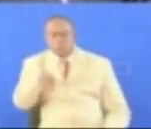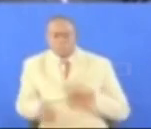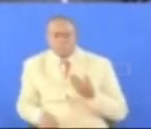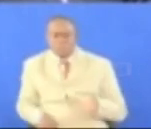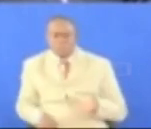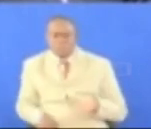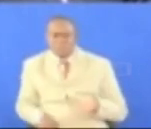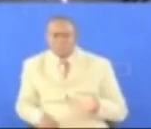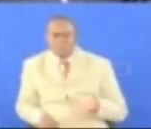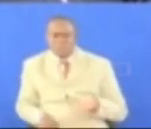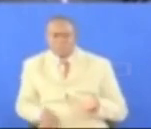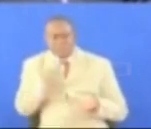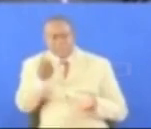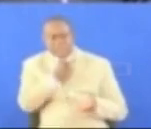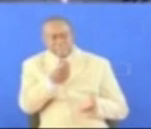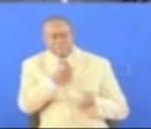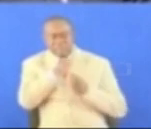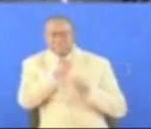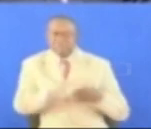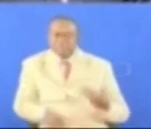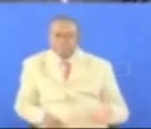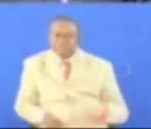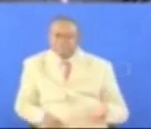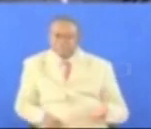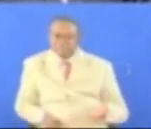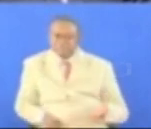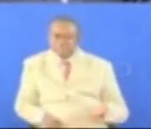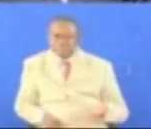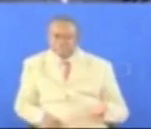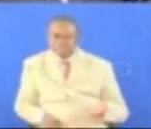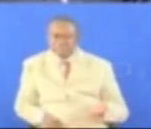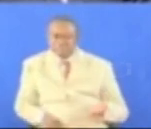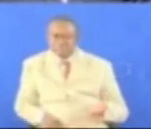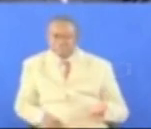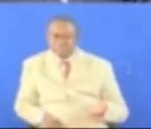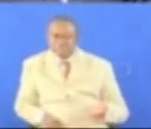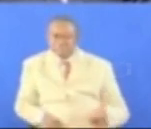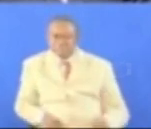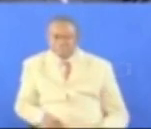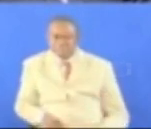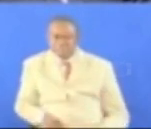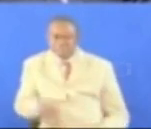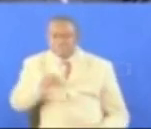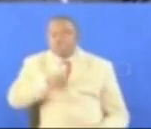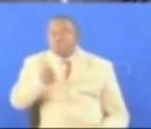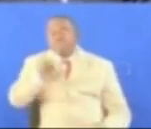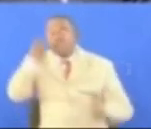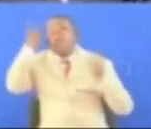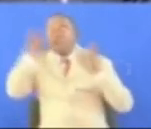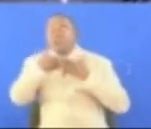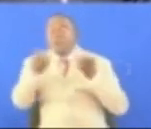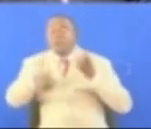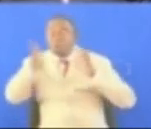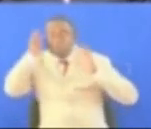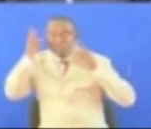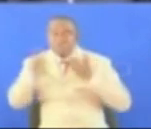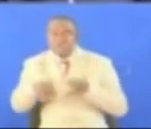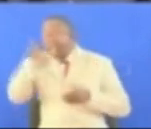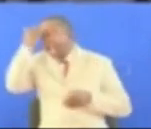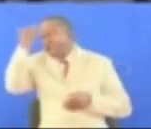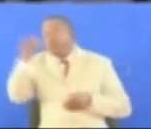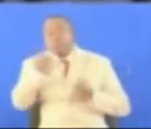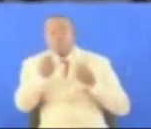it's cruel kwa binadamu, ni ukatili binadamu. Wenyewe hawaelewi, yani they don't know what to